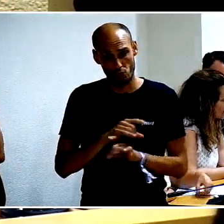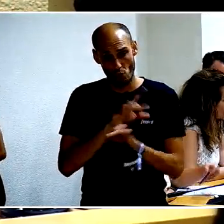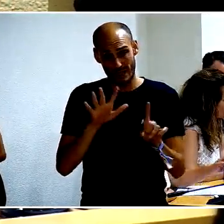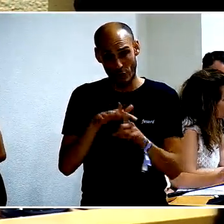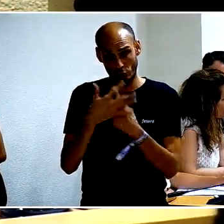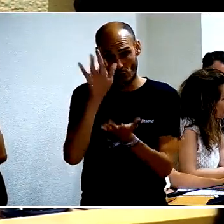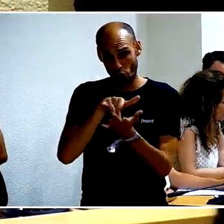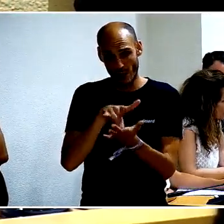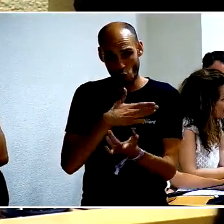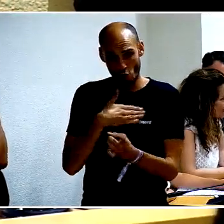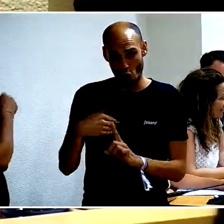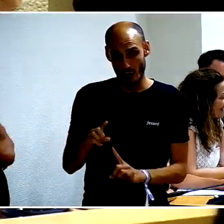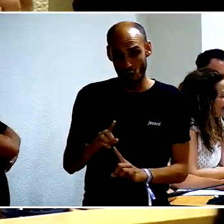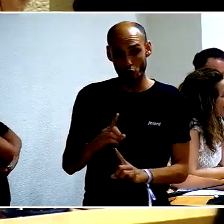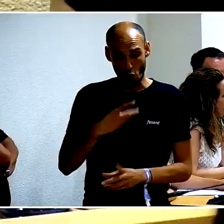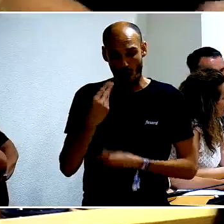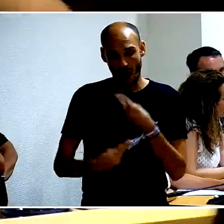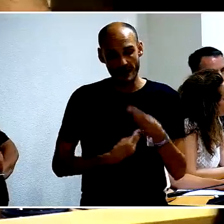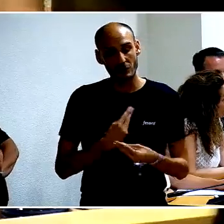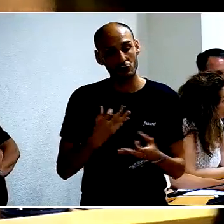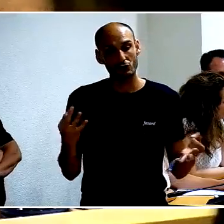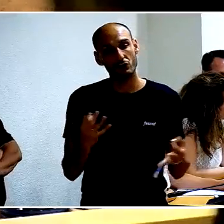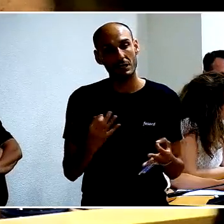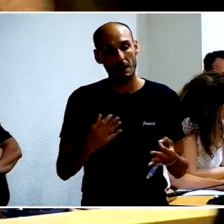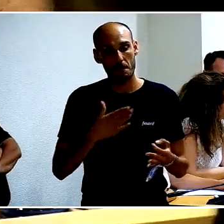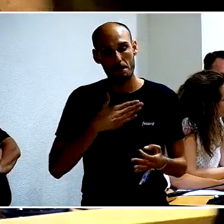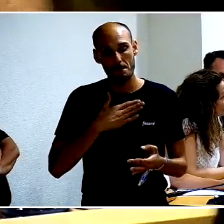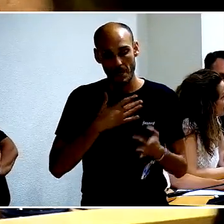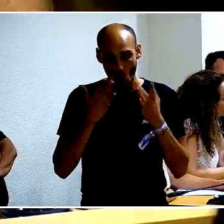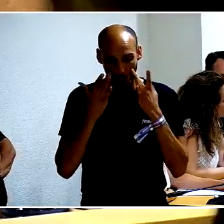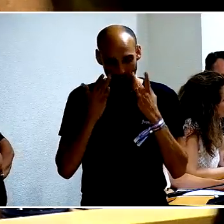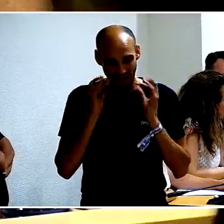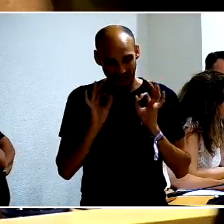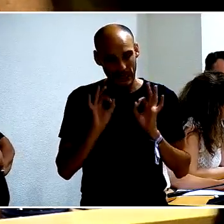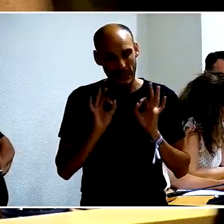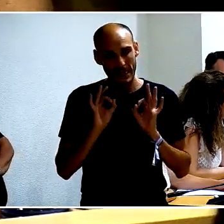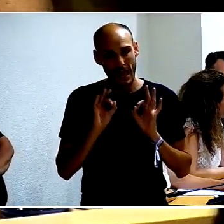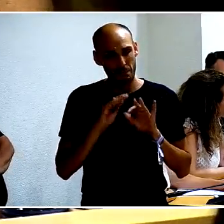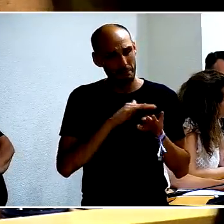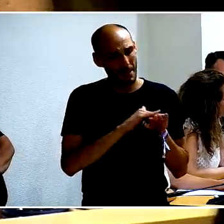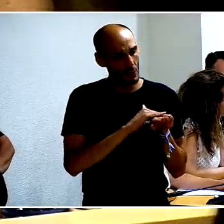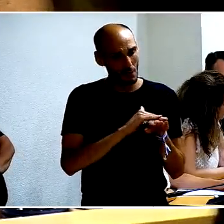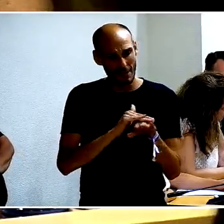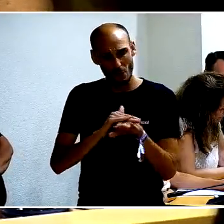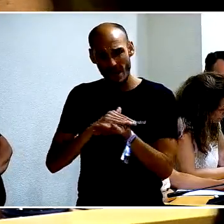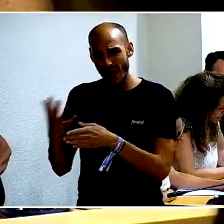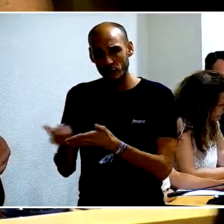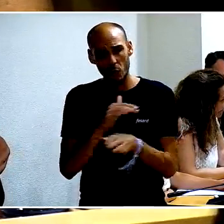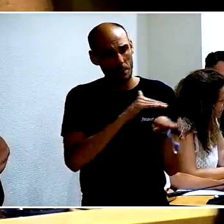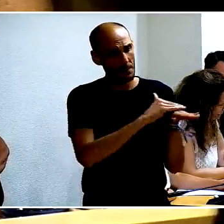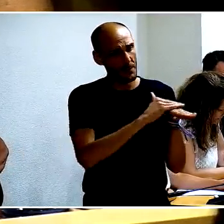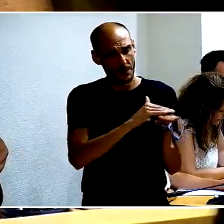crec que vaig fer ús de la meva humilitat, demanant a tots perdó per activa i per passiva, ja ho vaig